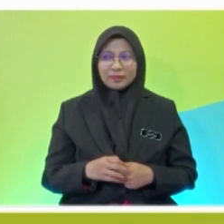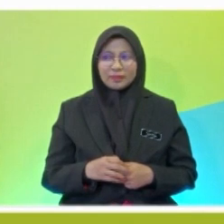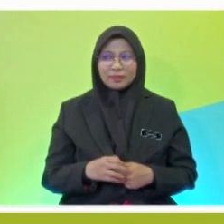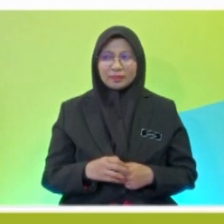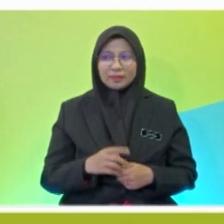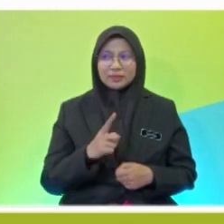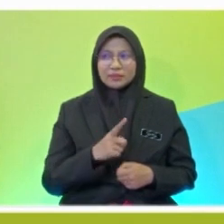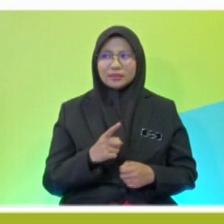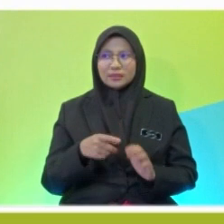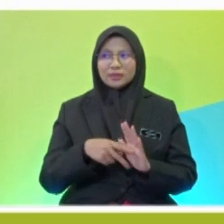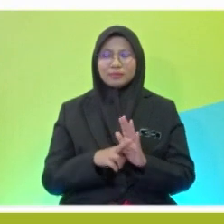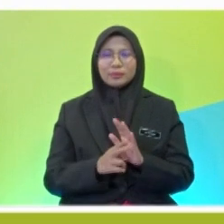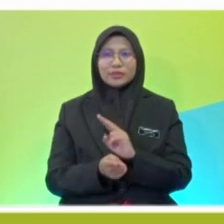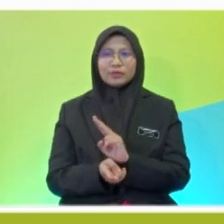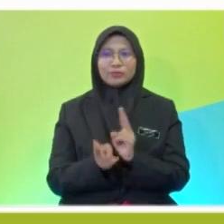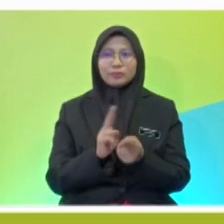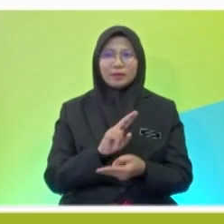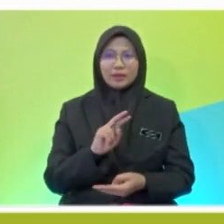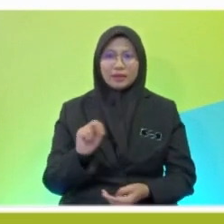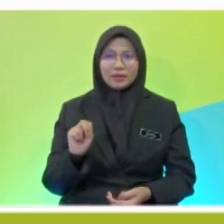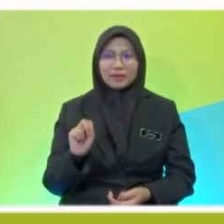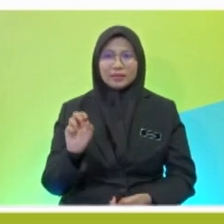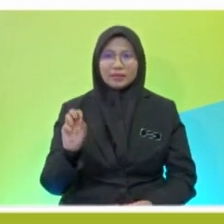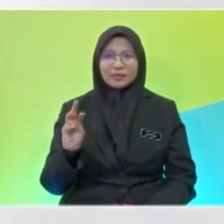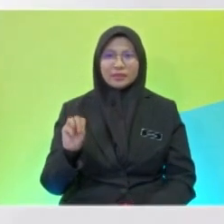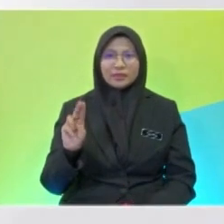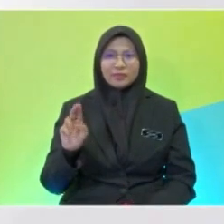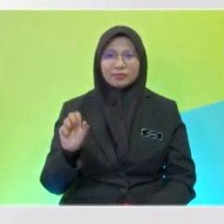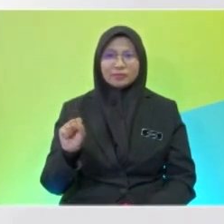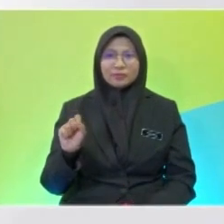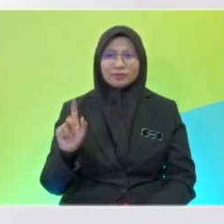muskuloskeleton warga emas jadi perubahan tulang